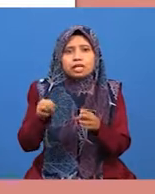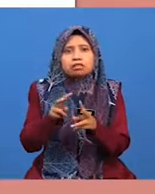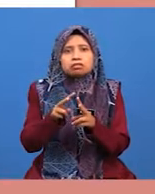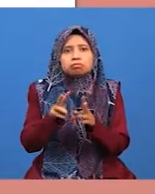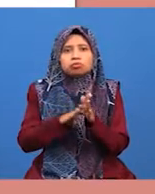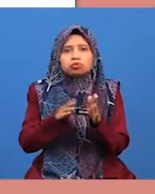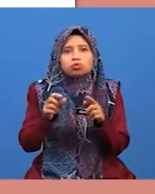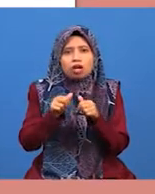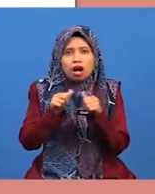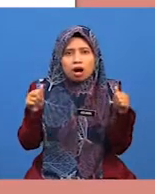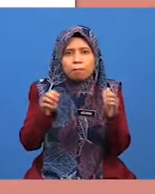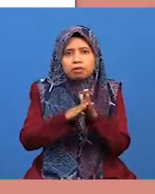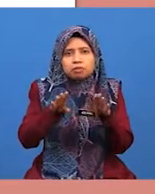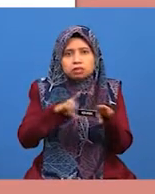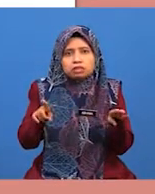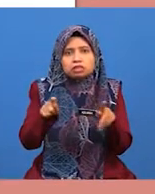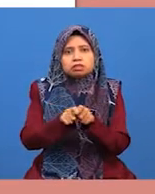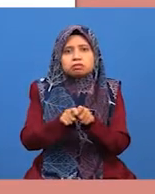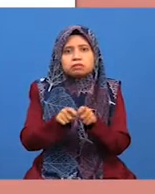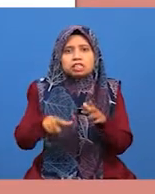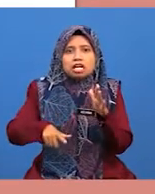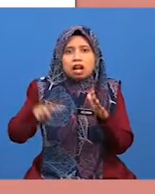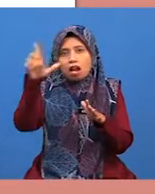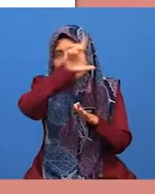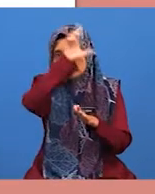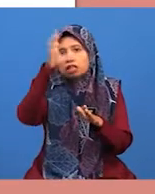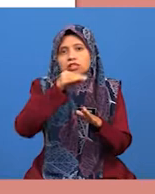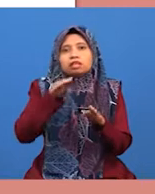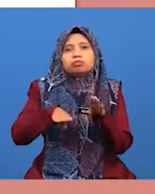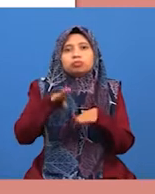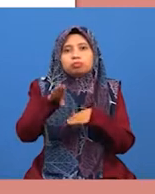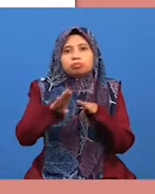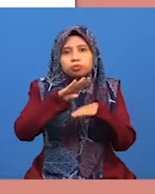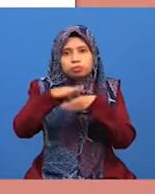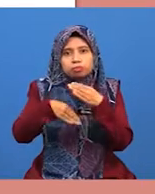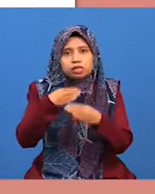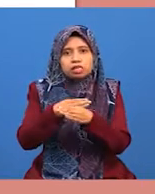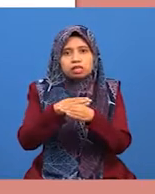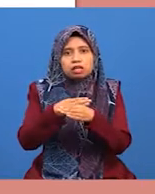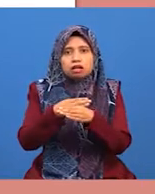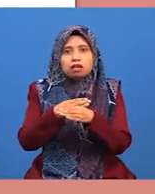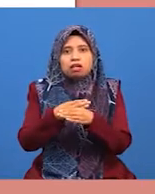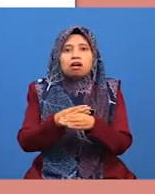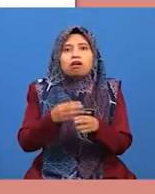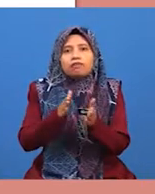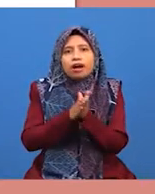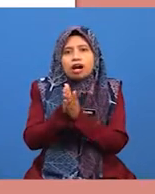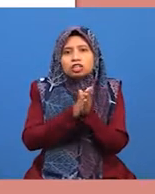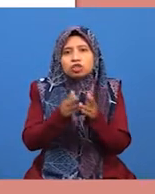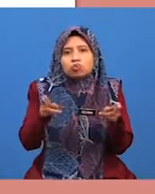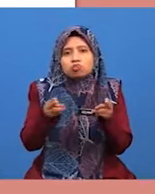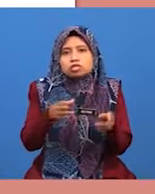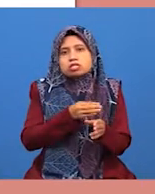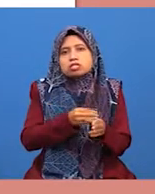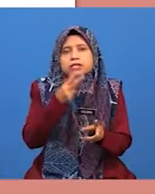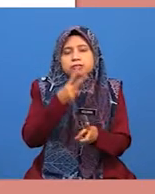suka tidur dan malas berusaha. Namun, semut pula rajin berusaha dan